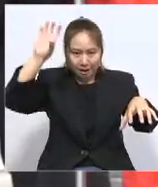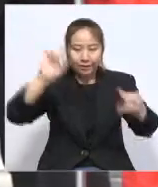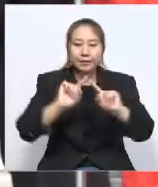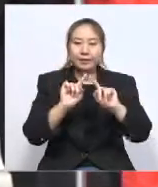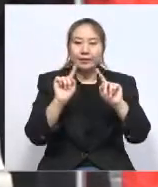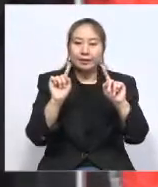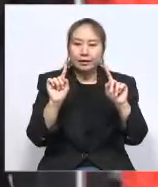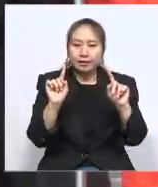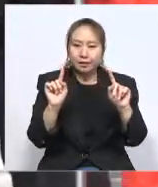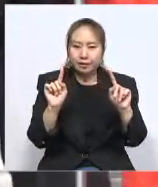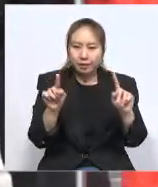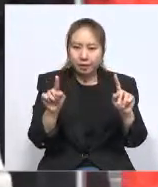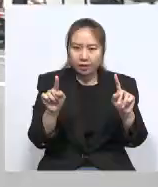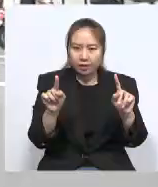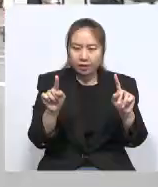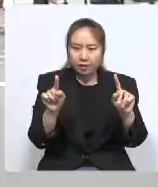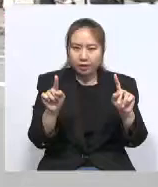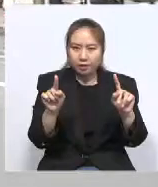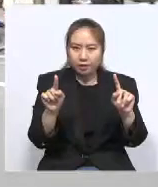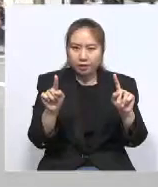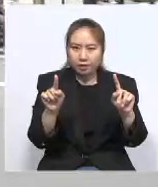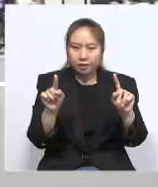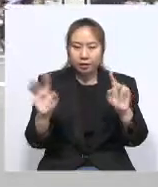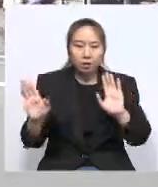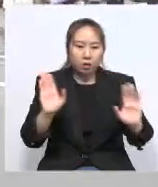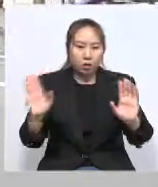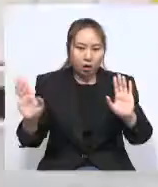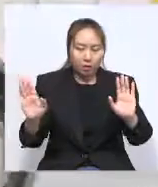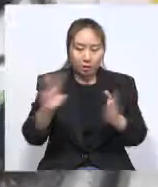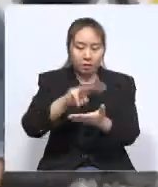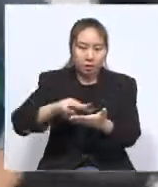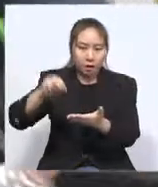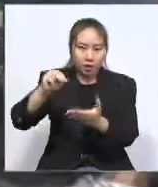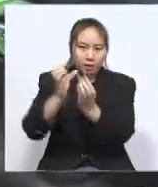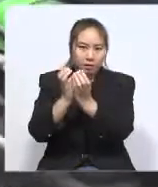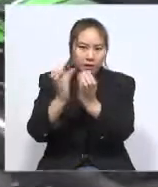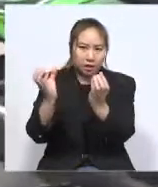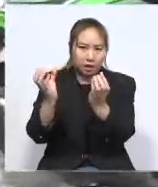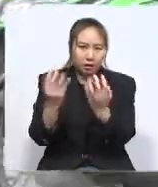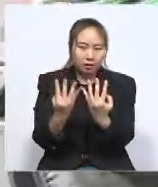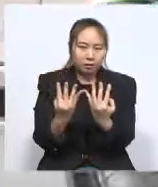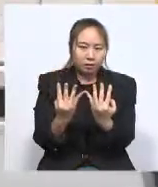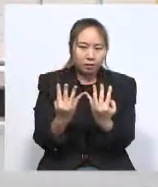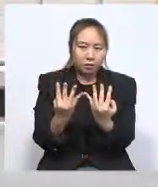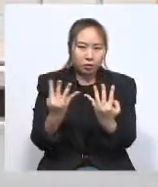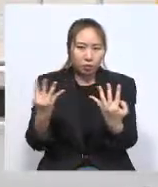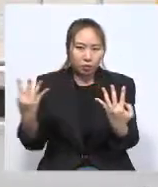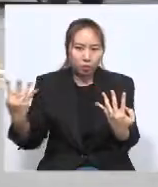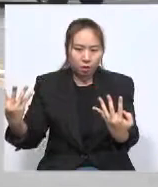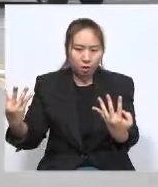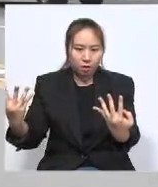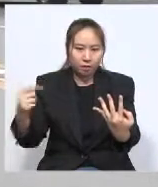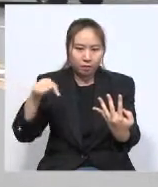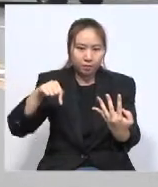โดยทั้ง2ฝั่งนะครับที่เป็นแนวประตูรั้วของมหาวิทยาลัยธรรมศาสตร์นั้นมีเจ้าหน้าที่ตำรว